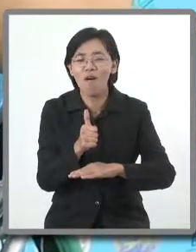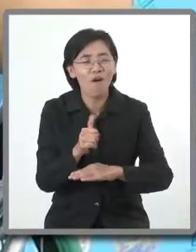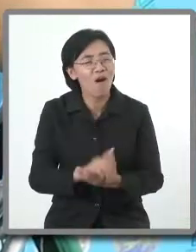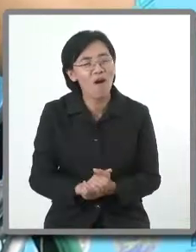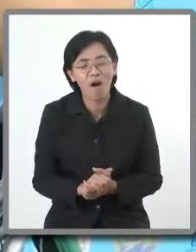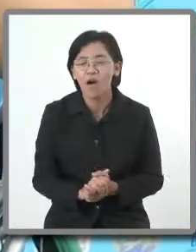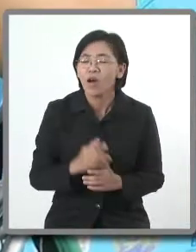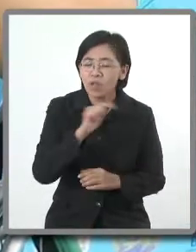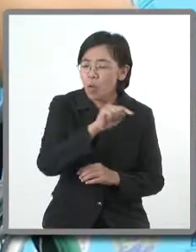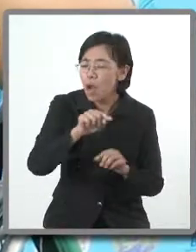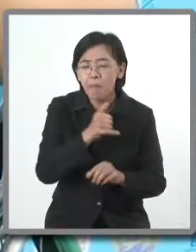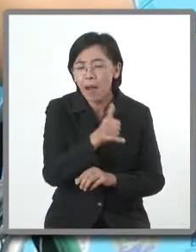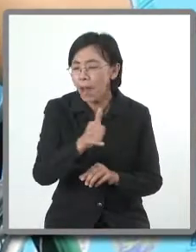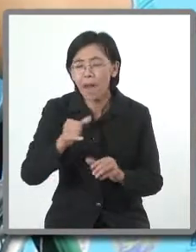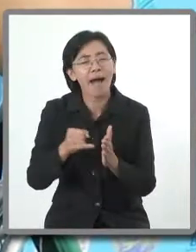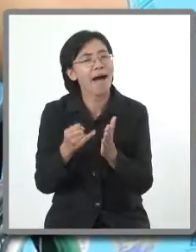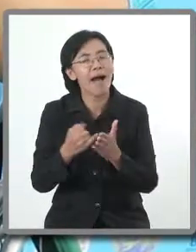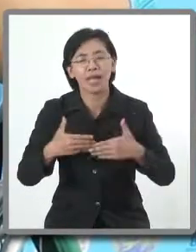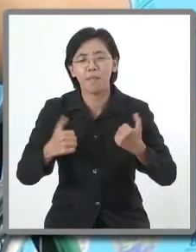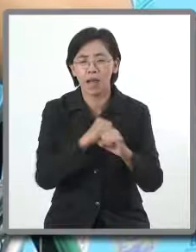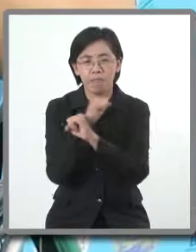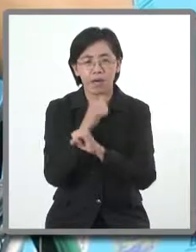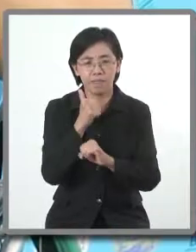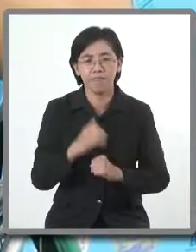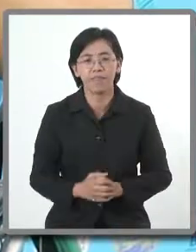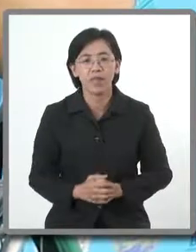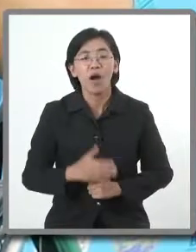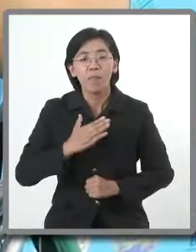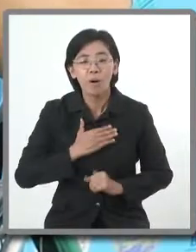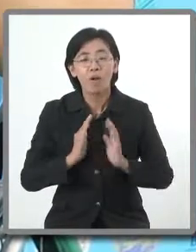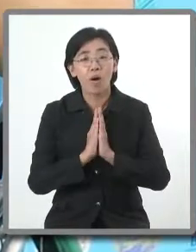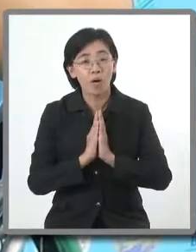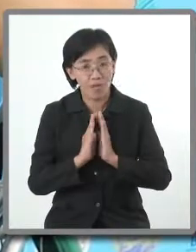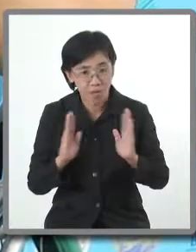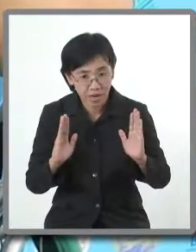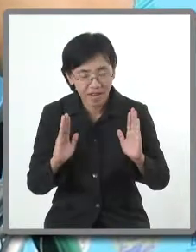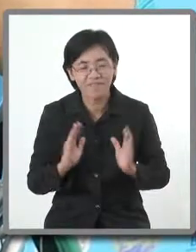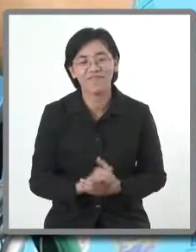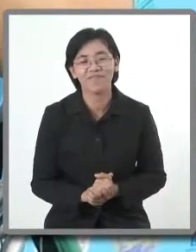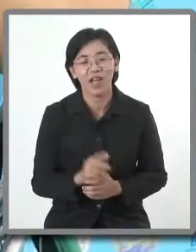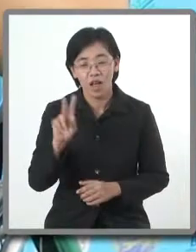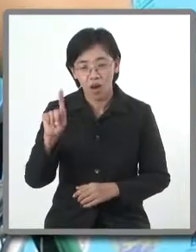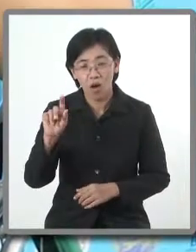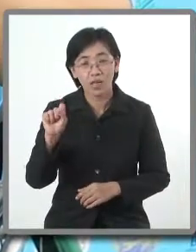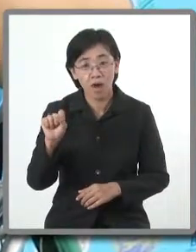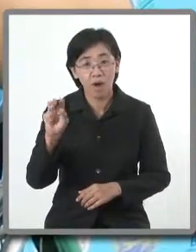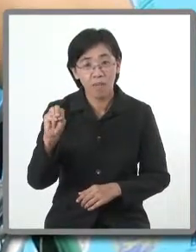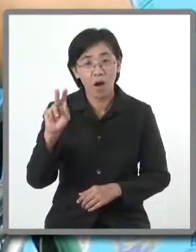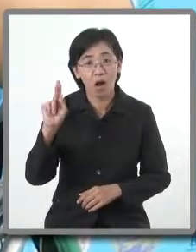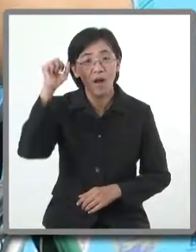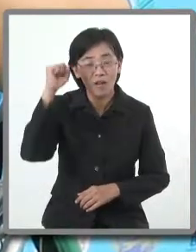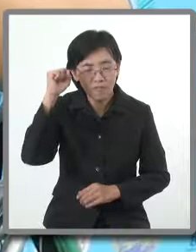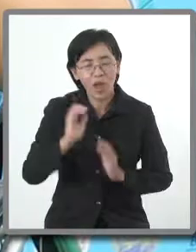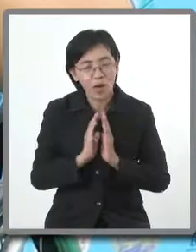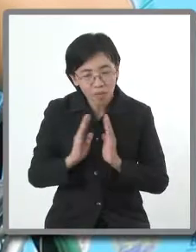ที่ต่างๆได้นะครับอย่างปลอดภัยสุดท้ายนี้ก็ขอขอบคุณนะครับทางขสมกมากนะครับที่เห็น